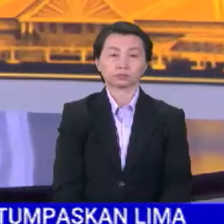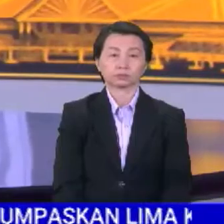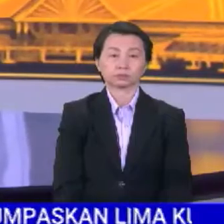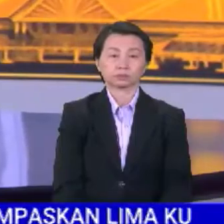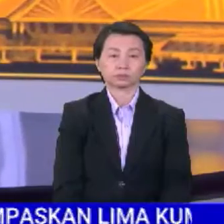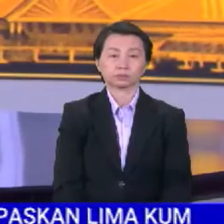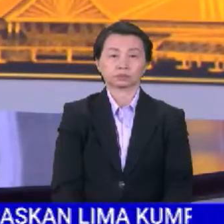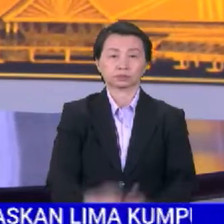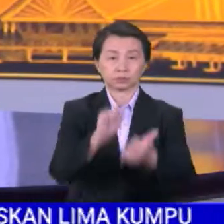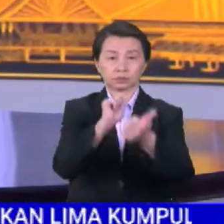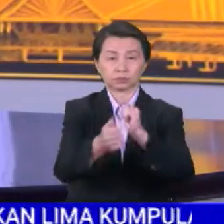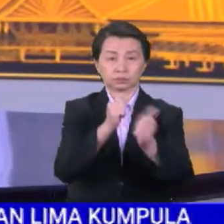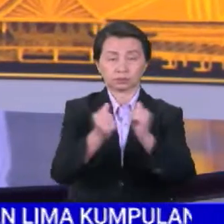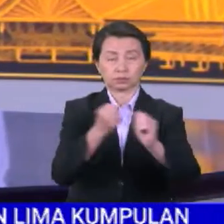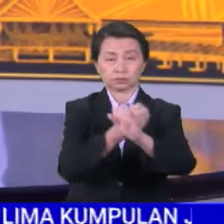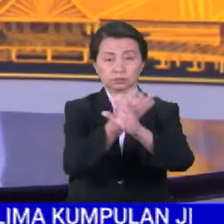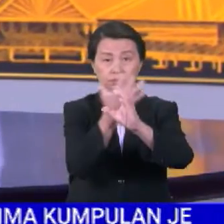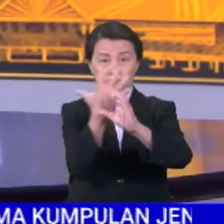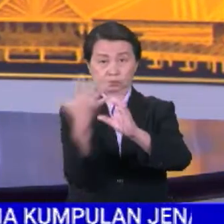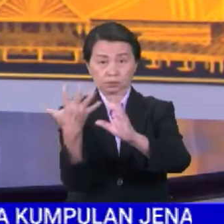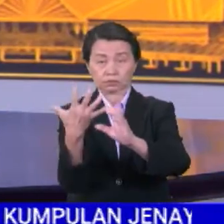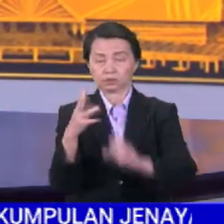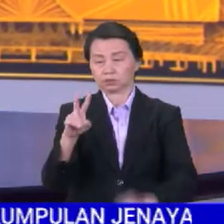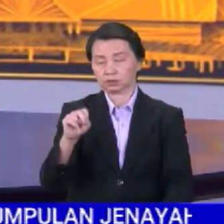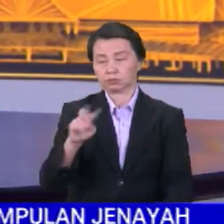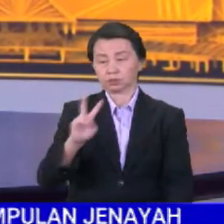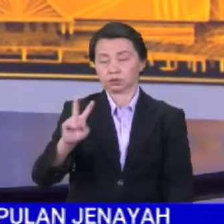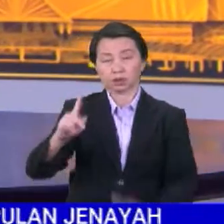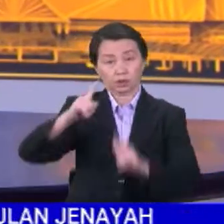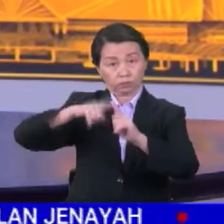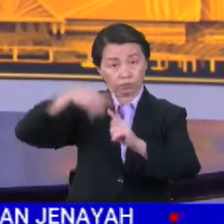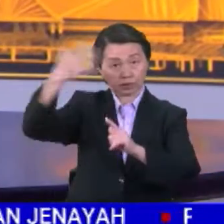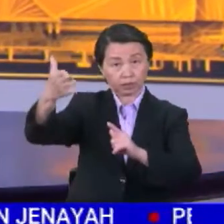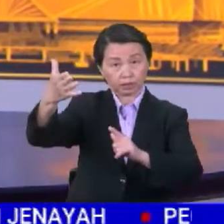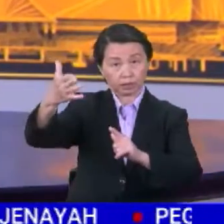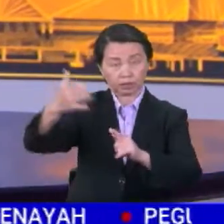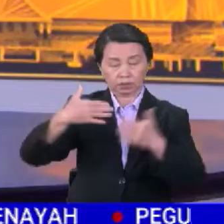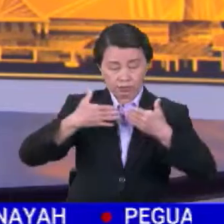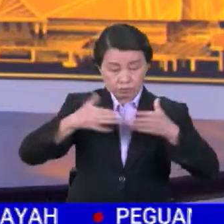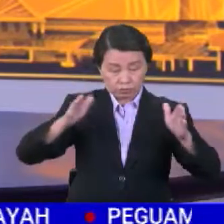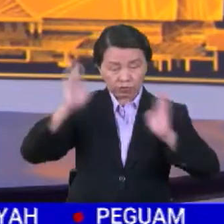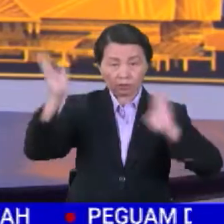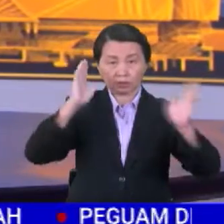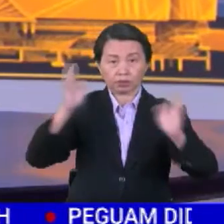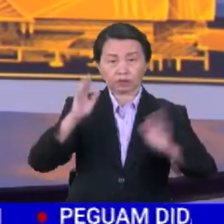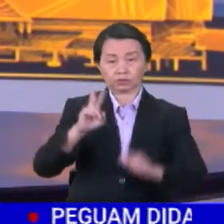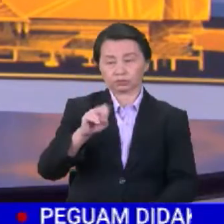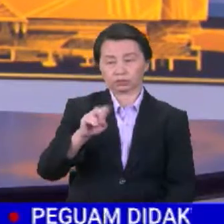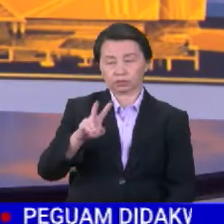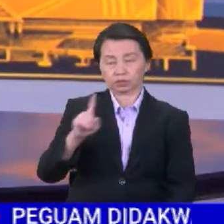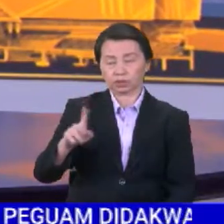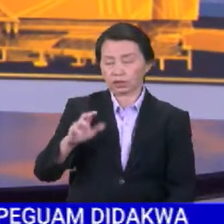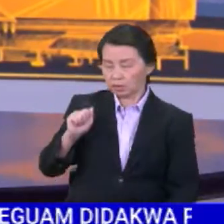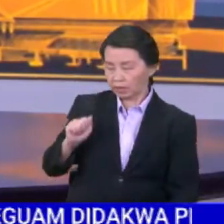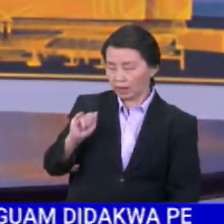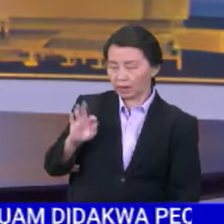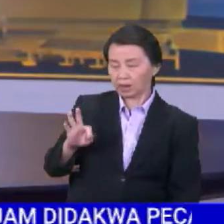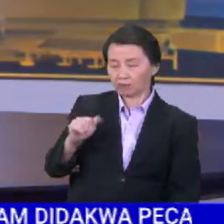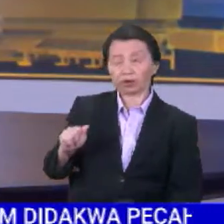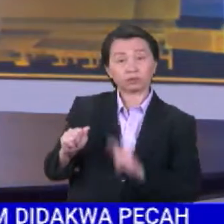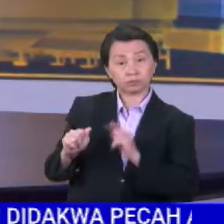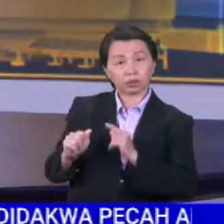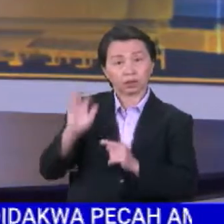Hai baik menjelang suka engkau mobil BMW hama 2022 bulan depan dan juara terbuka melicia 2021 Eiffel Azman